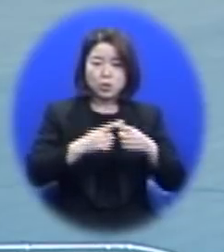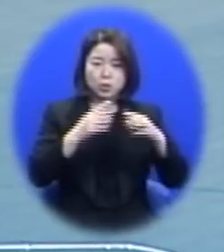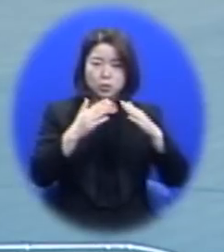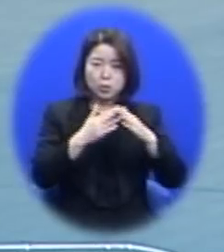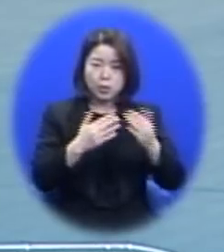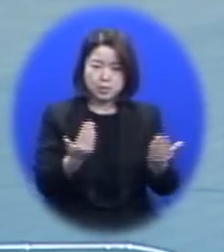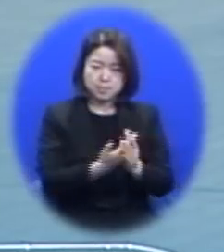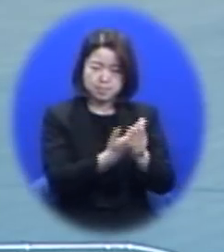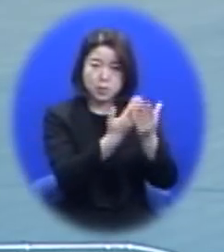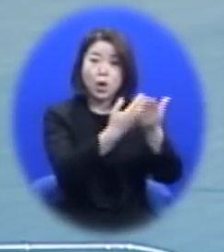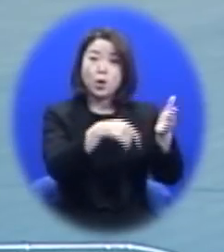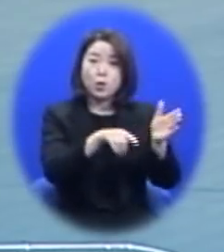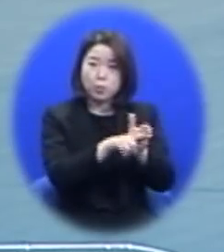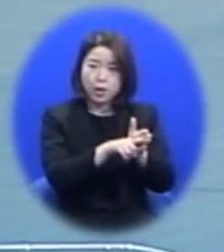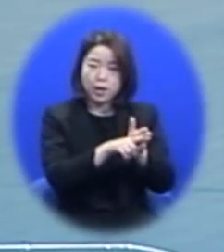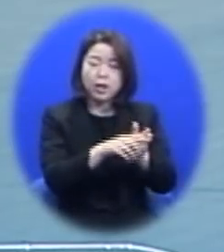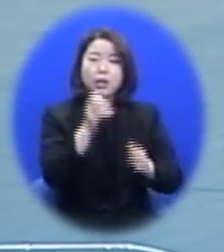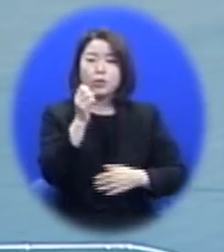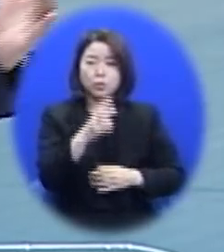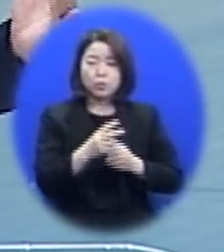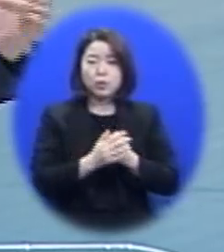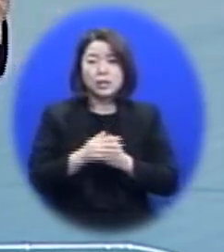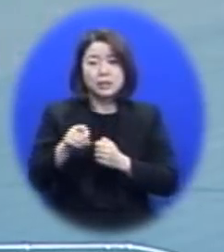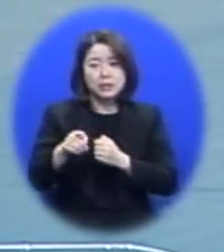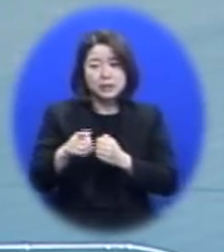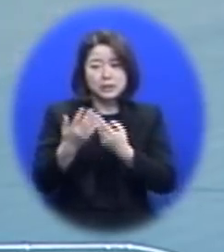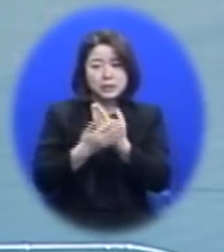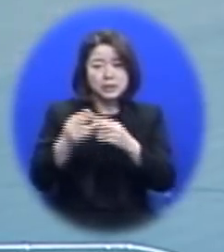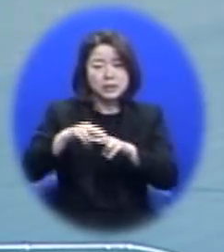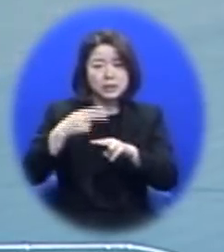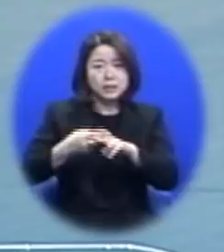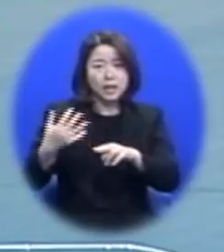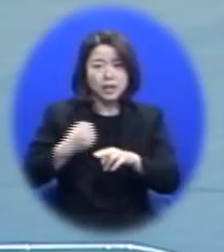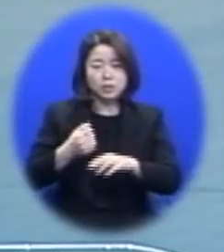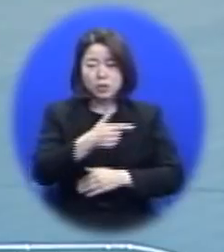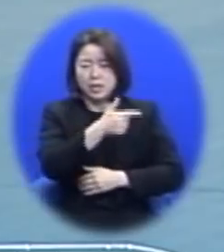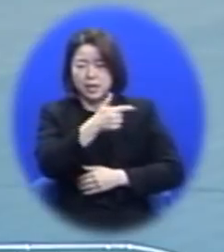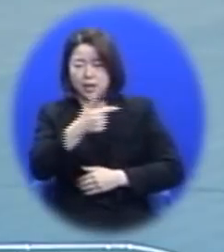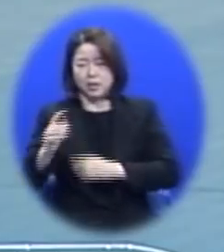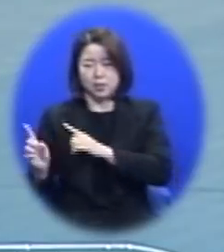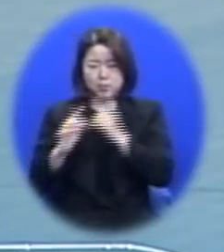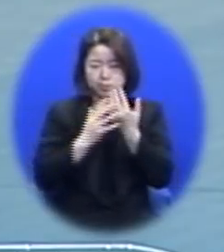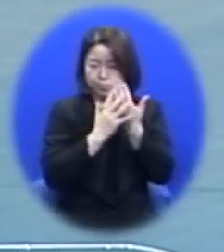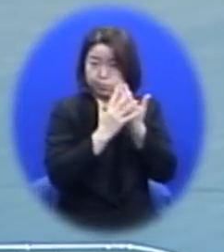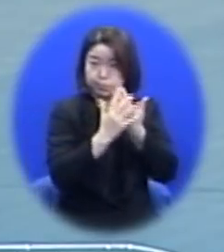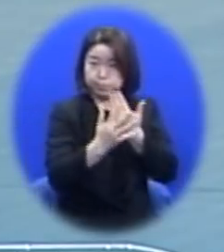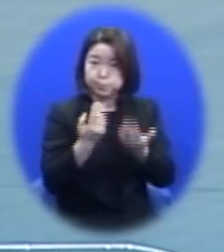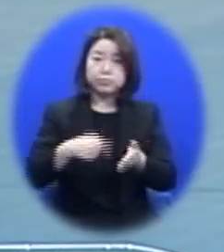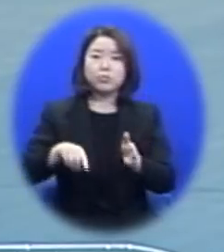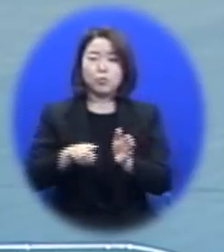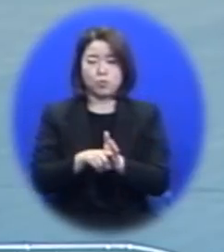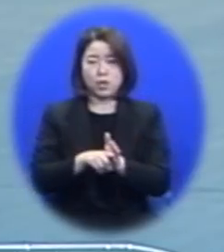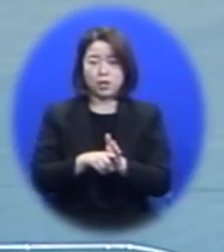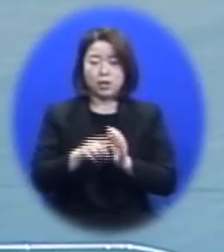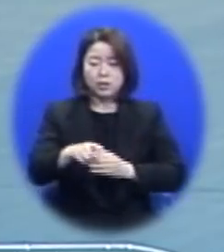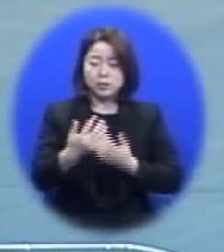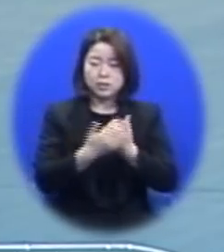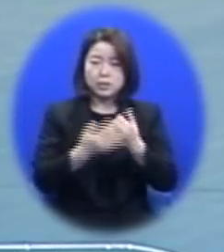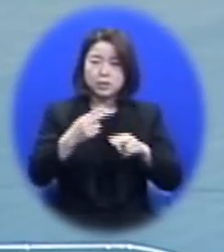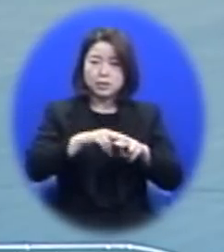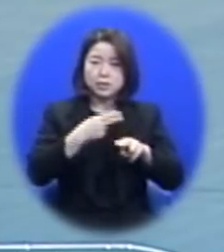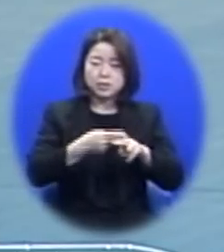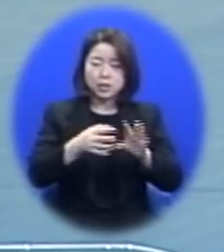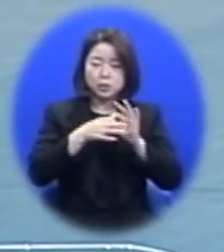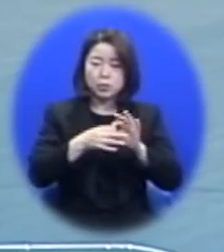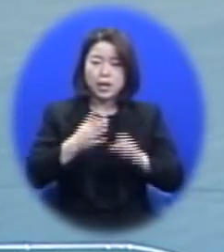성장시키려고, 그런 은사를 가지고 집회를, 큰 집회를 하게 하려고, 그런 은사를 통해서 자기 이익을